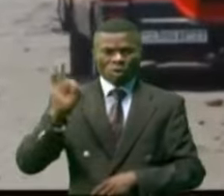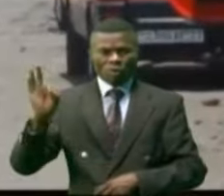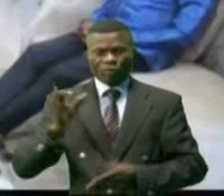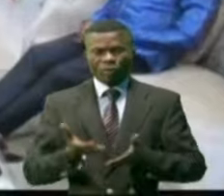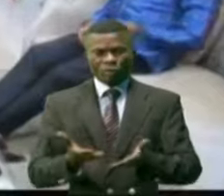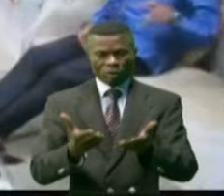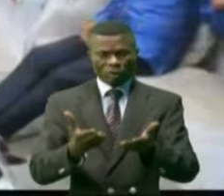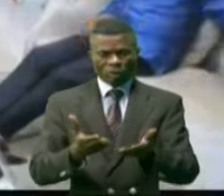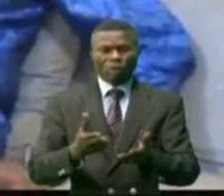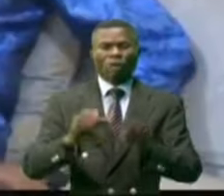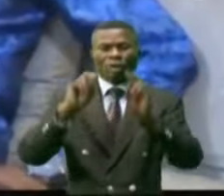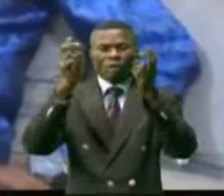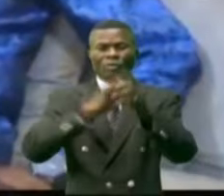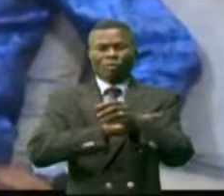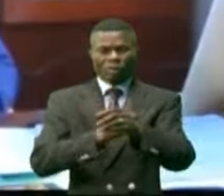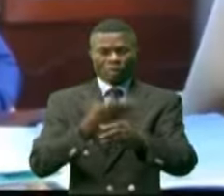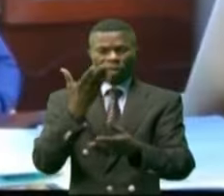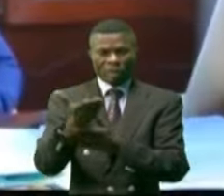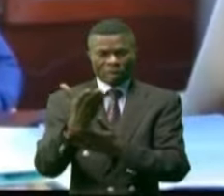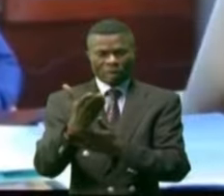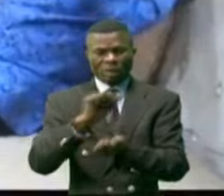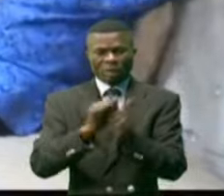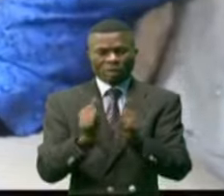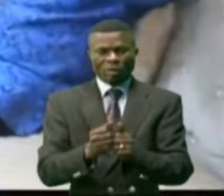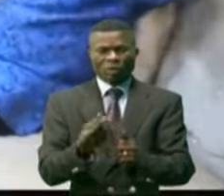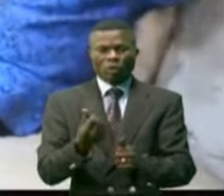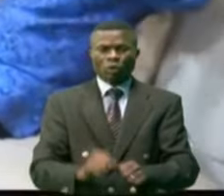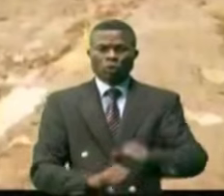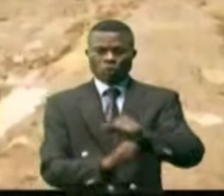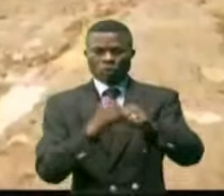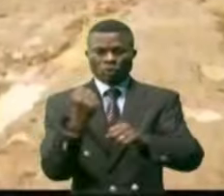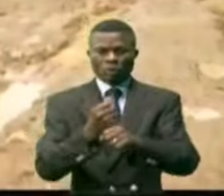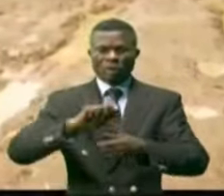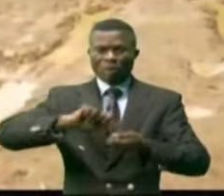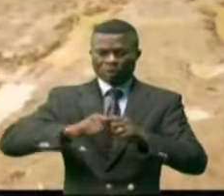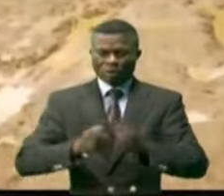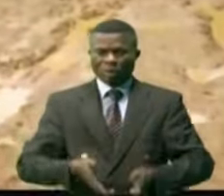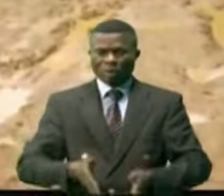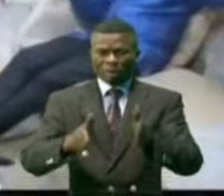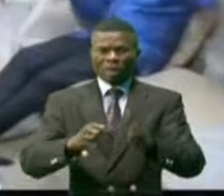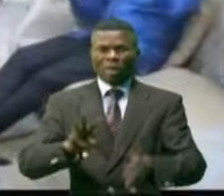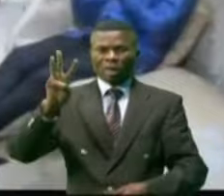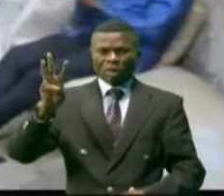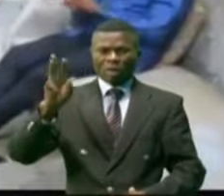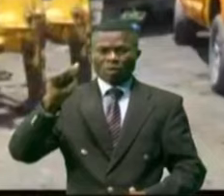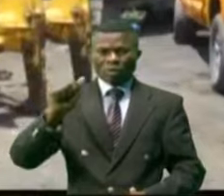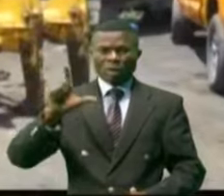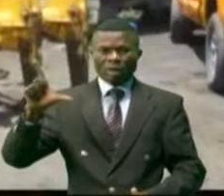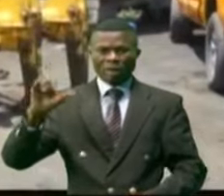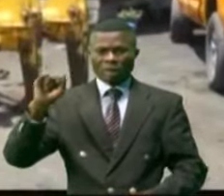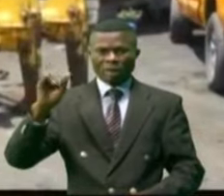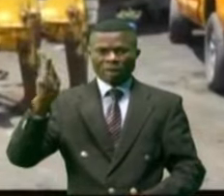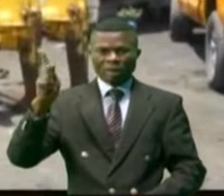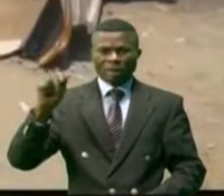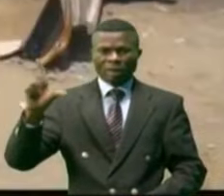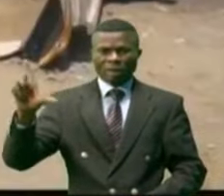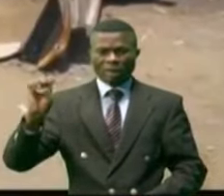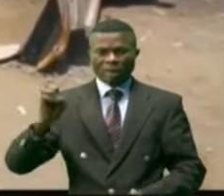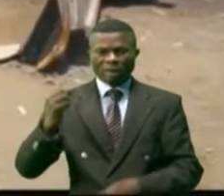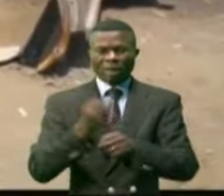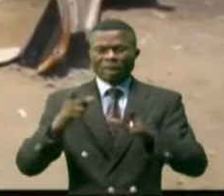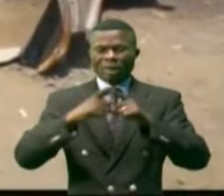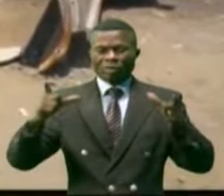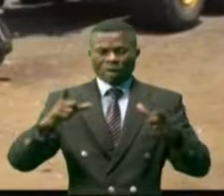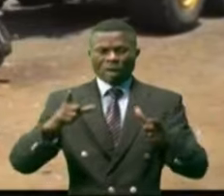Objectif, discuter des possibilités de lancer des travaux de réfection des routes à Walikale en attendant les grands travaux prévus par le